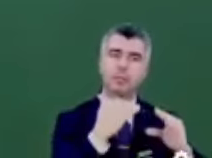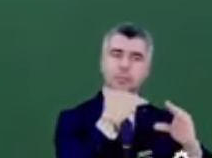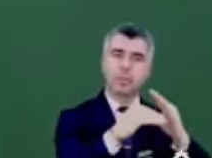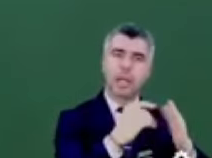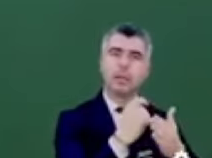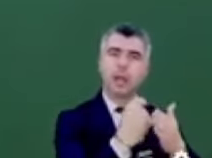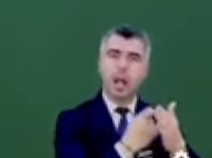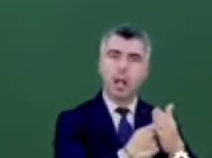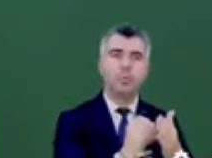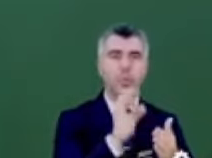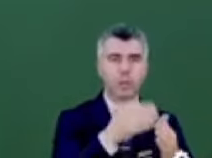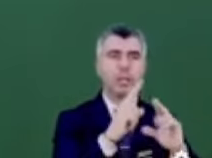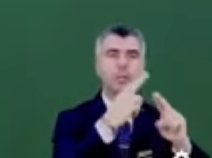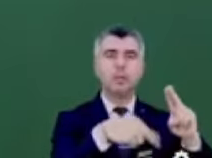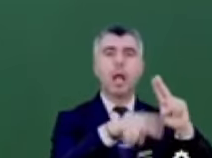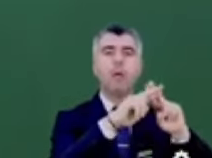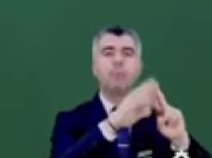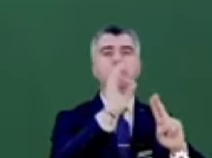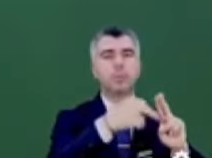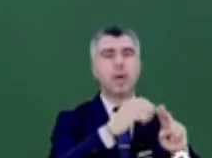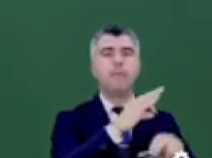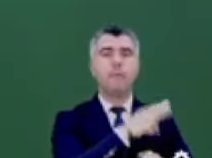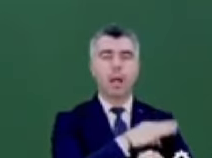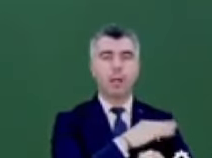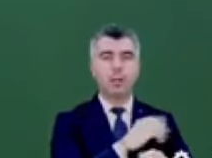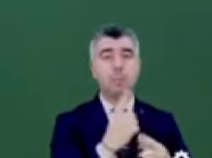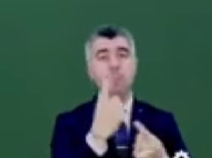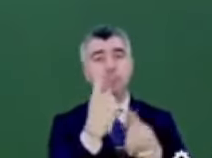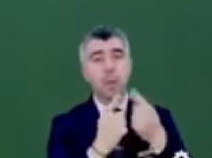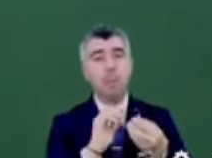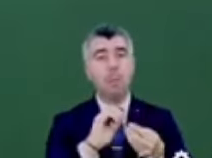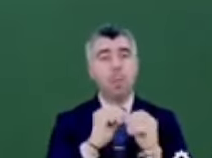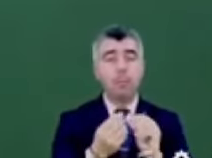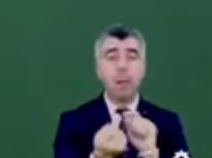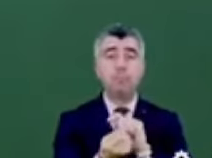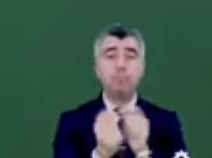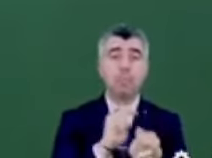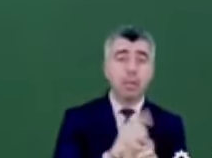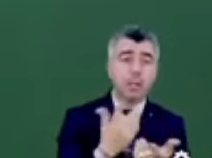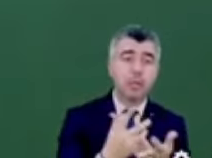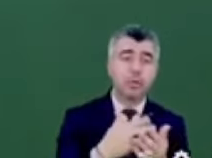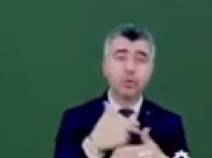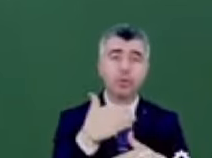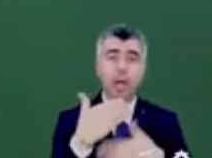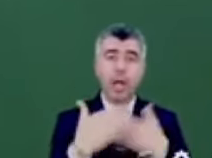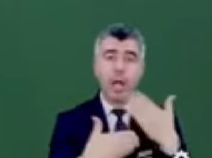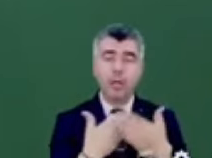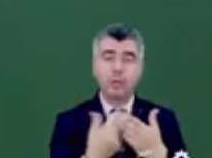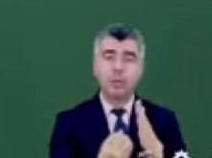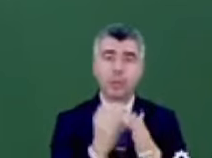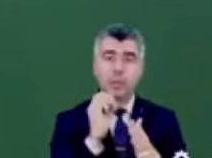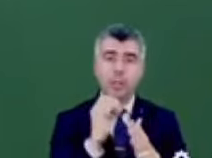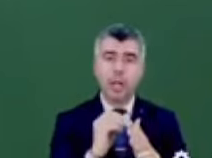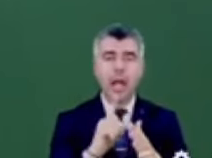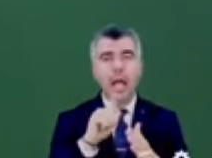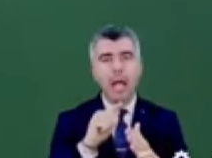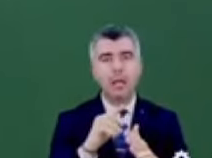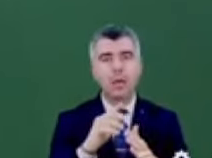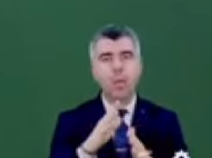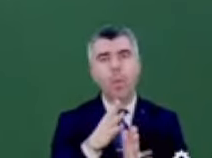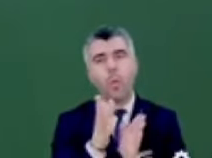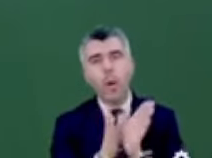توفرت فيك الشروط تستفد وقعت شي وضعيه تغيرت شي وضعيه ولا وقع شي حاجه كين قنوات حده اخرى التي